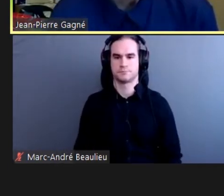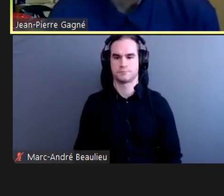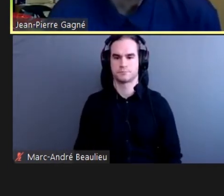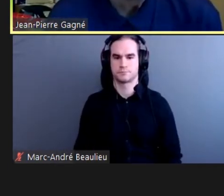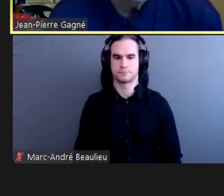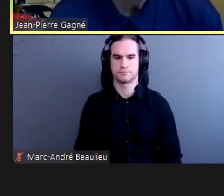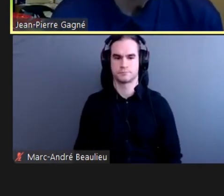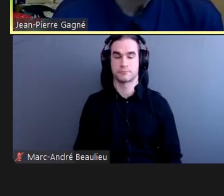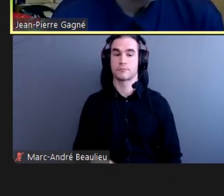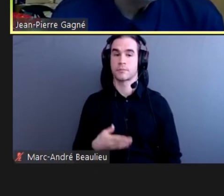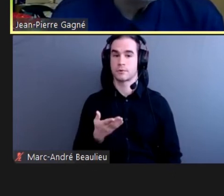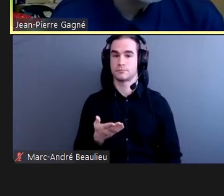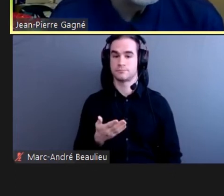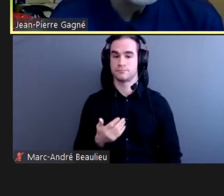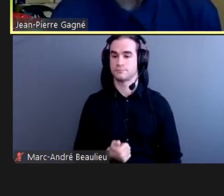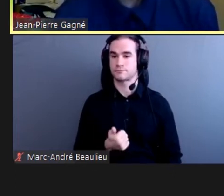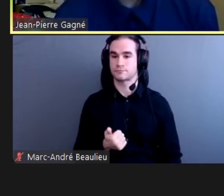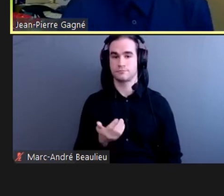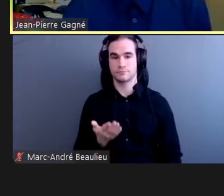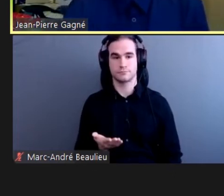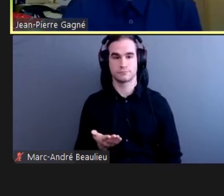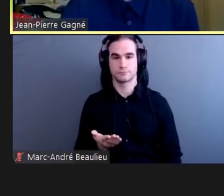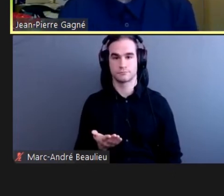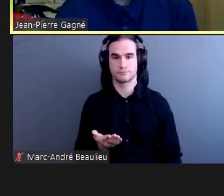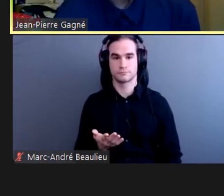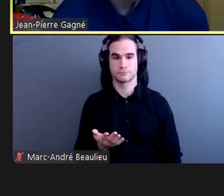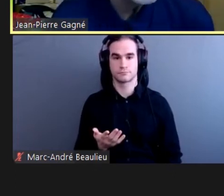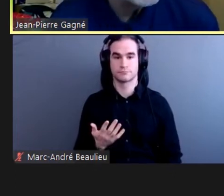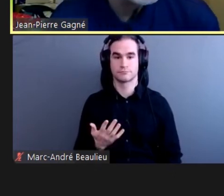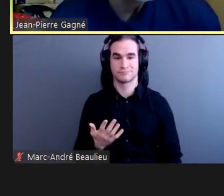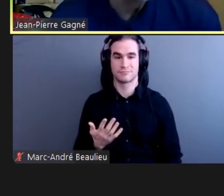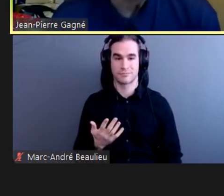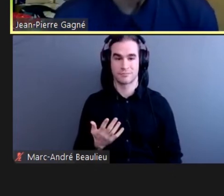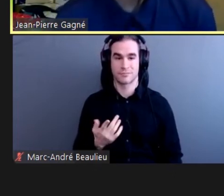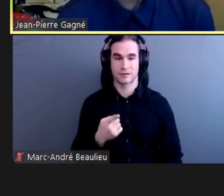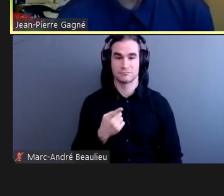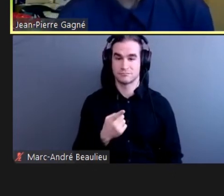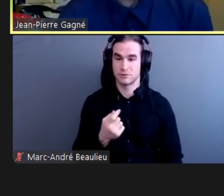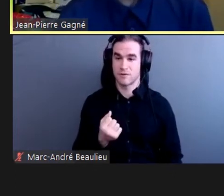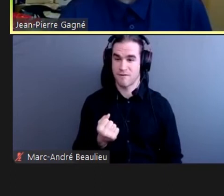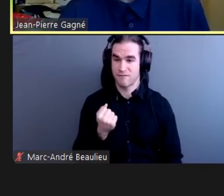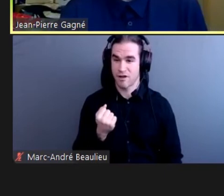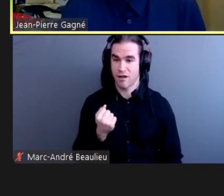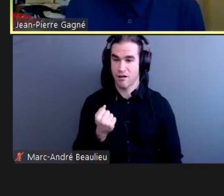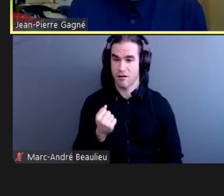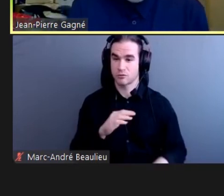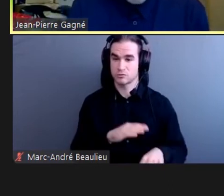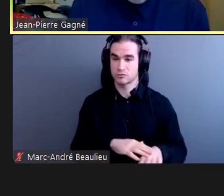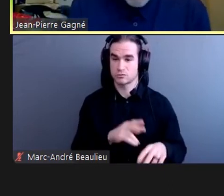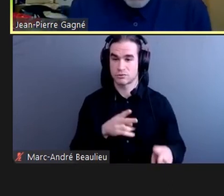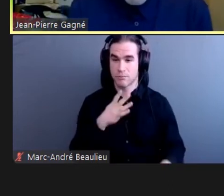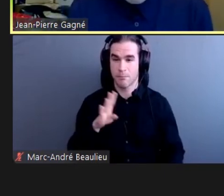L'autre chose, c'est qui arrive tout le temps dans la vie des gens qui ont de la difficulté à entendre, puis je peux vous le